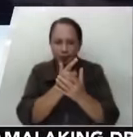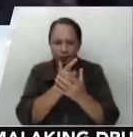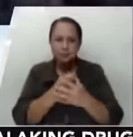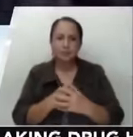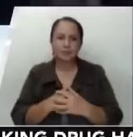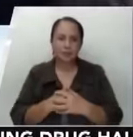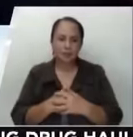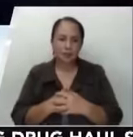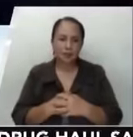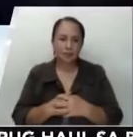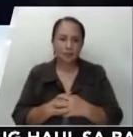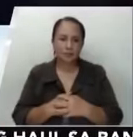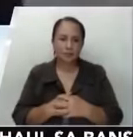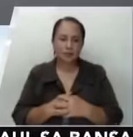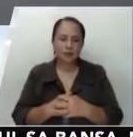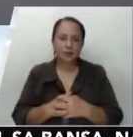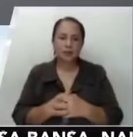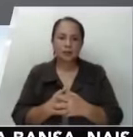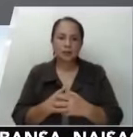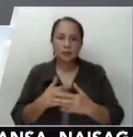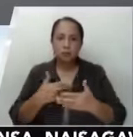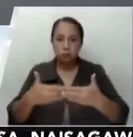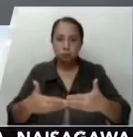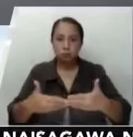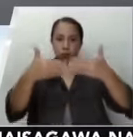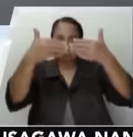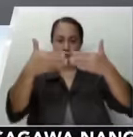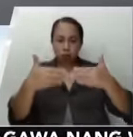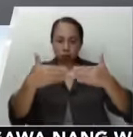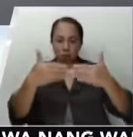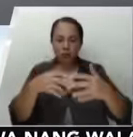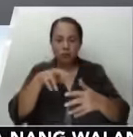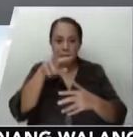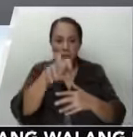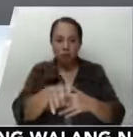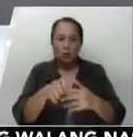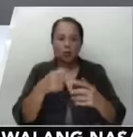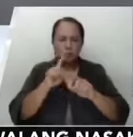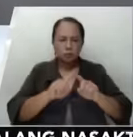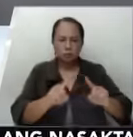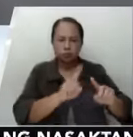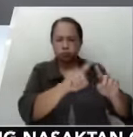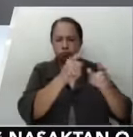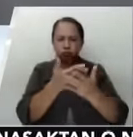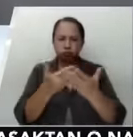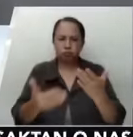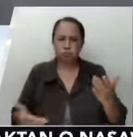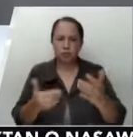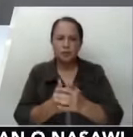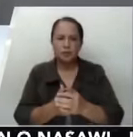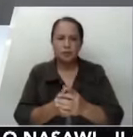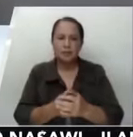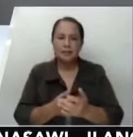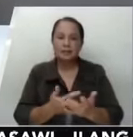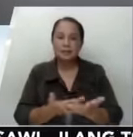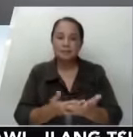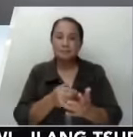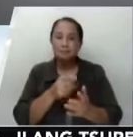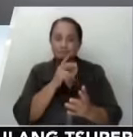Sa pagitan ng mga pader sa isang palapag, na-recover naman ang ilan pang mga gamit na pilit na itinago ng mga suspected Chinese